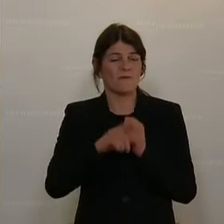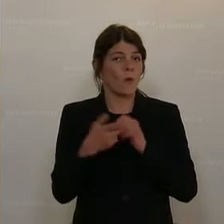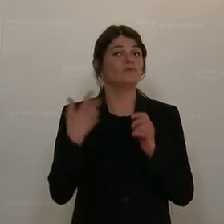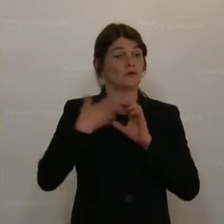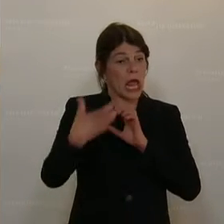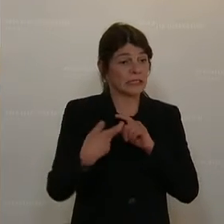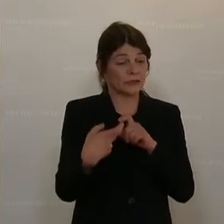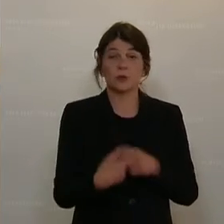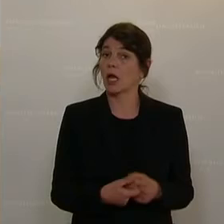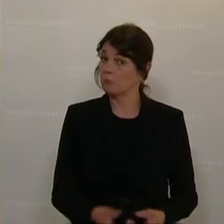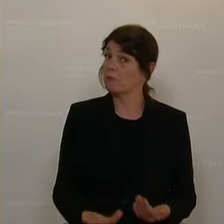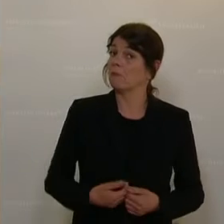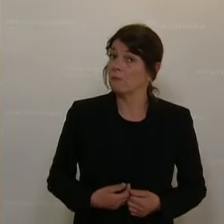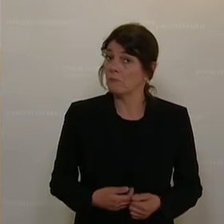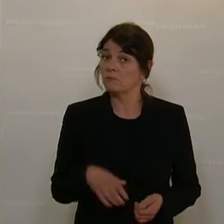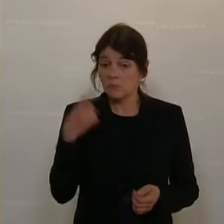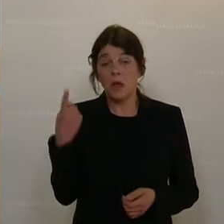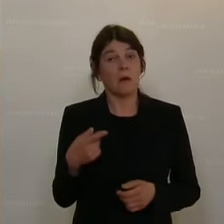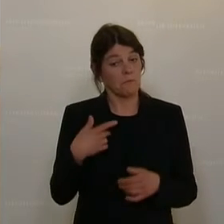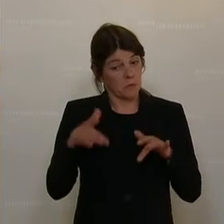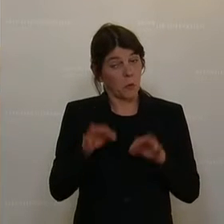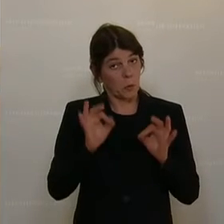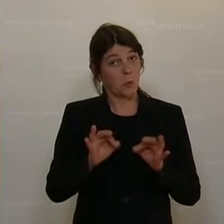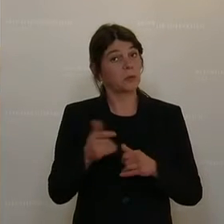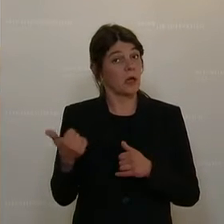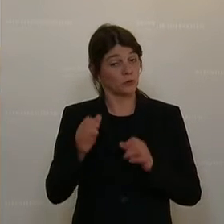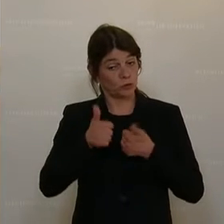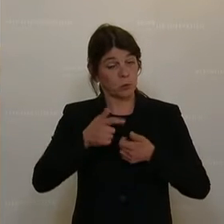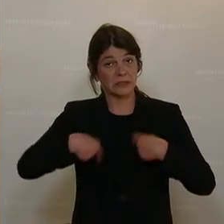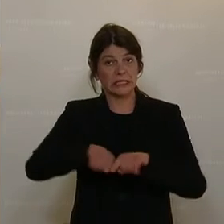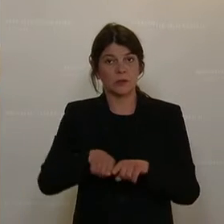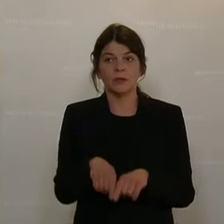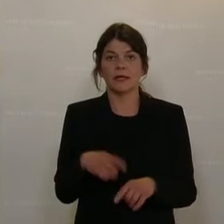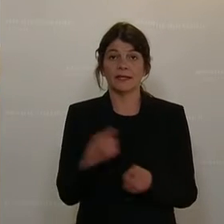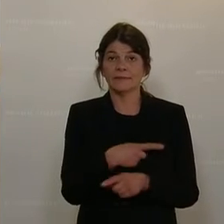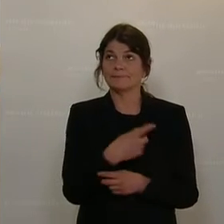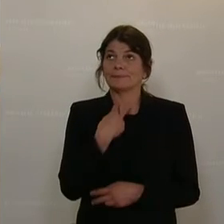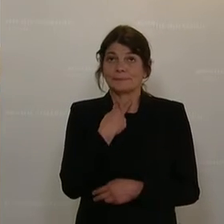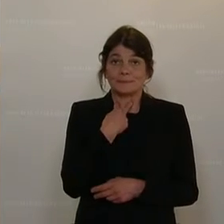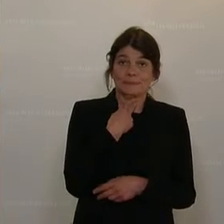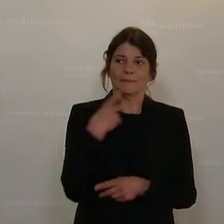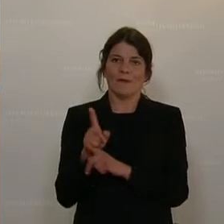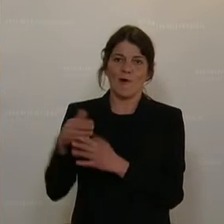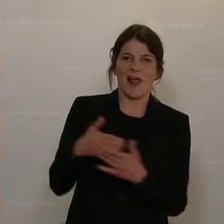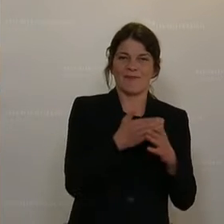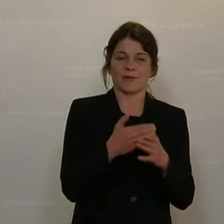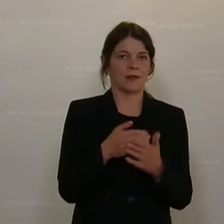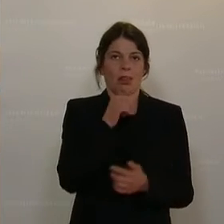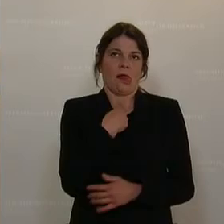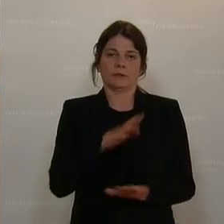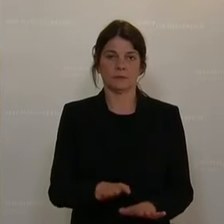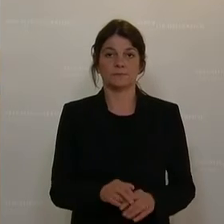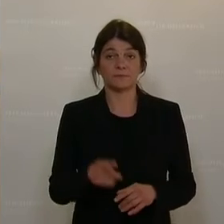und Sie dürften eine sehr gut geführte Sportsektion haben, die Ihnen rechtzeitig den Kopf aus der Schlinge gezogen hat. Wir haben seit Beginn